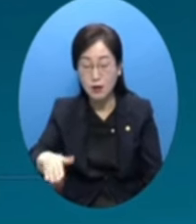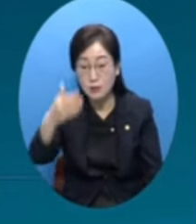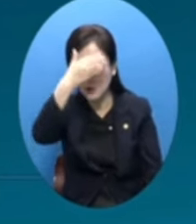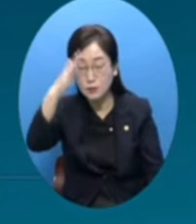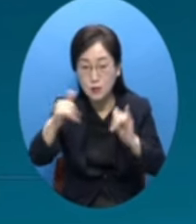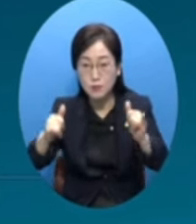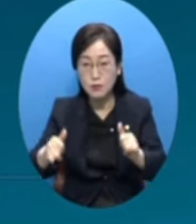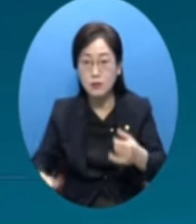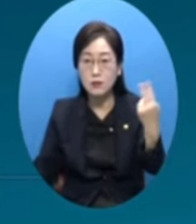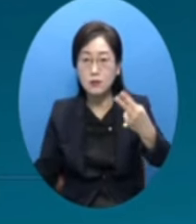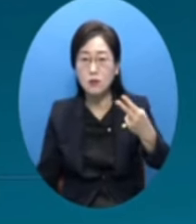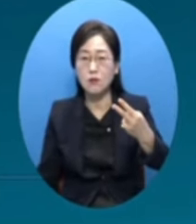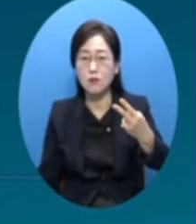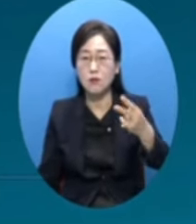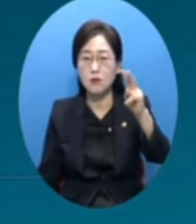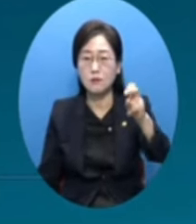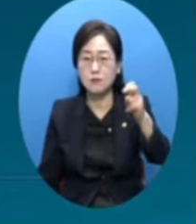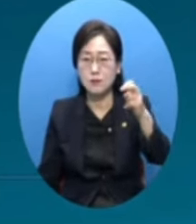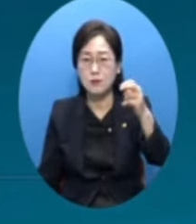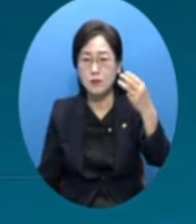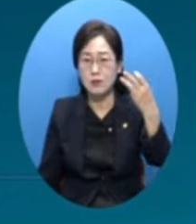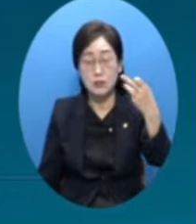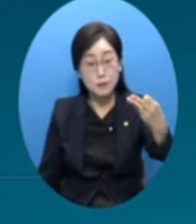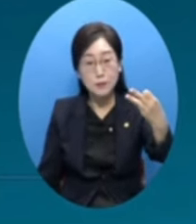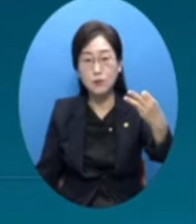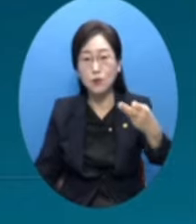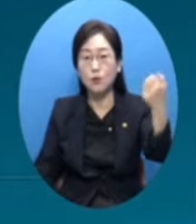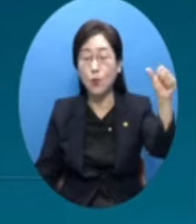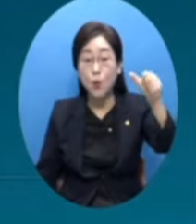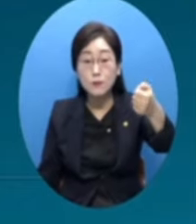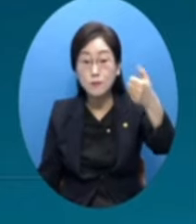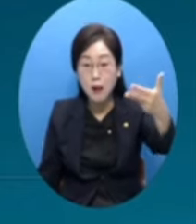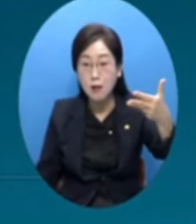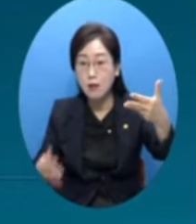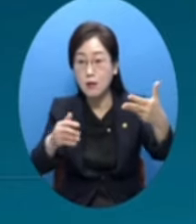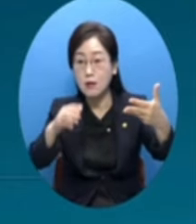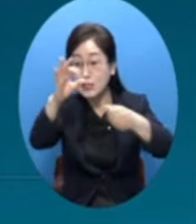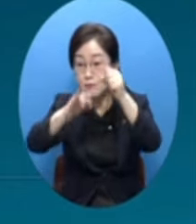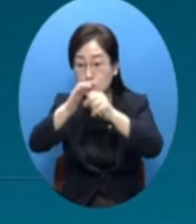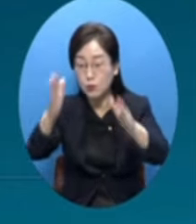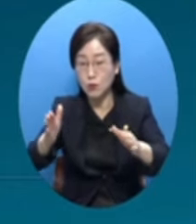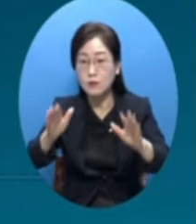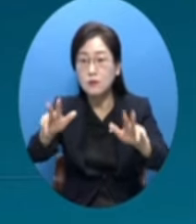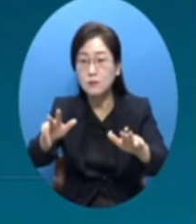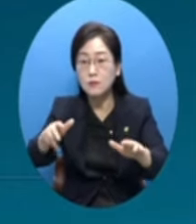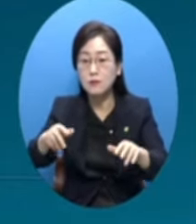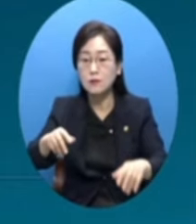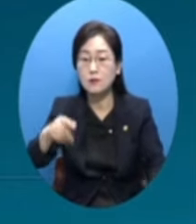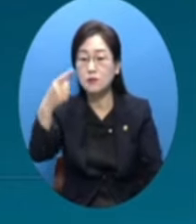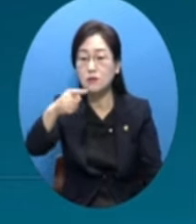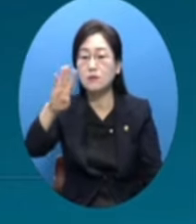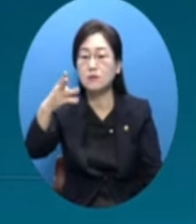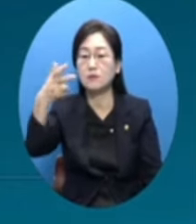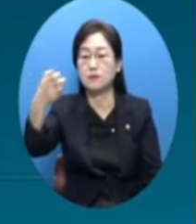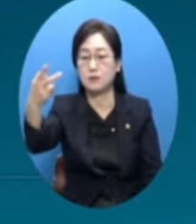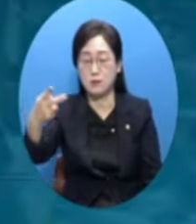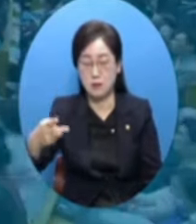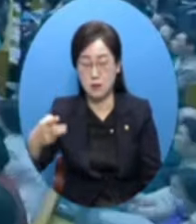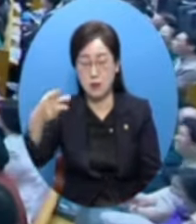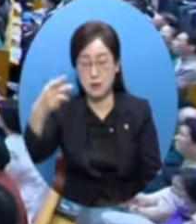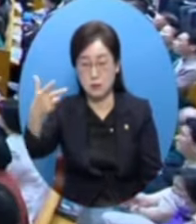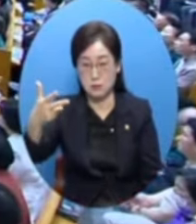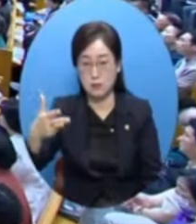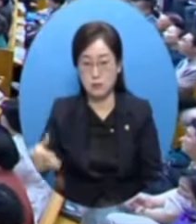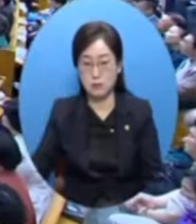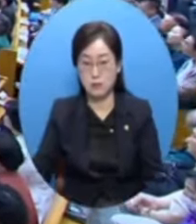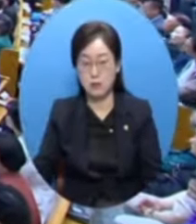2013년 58명에서 2023년 1,477명으로 10년 사이에 24배가 성장했습니다. 검찰청